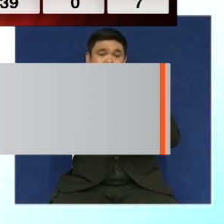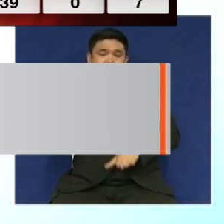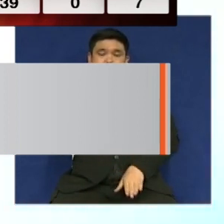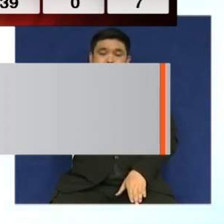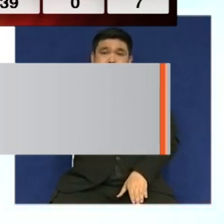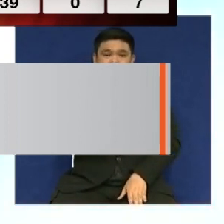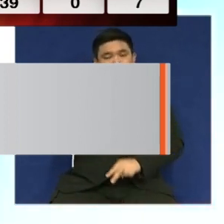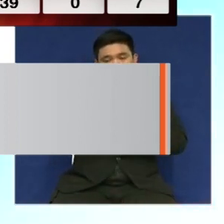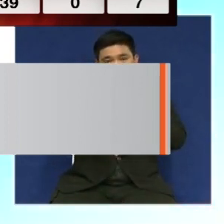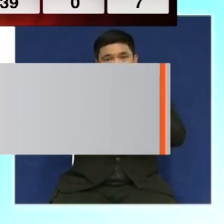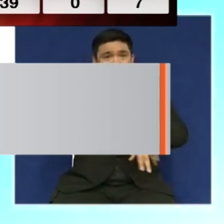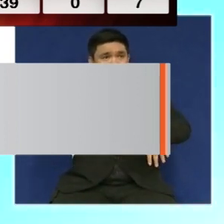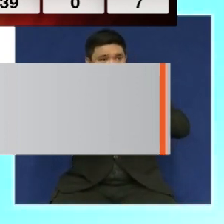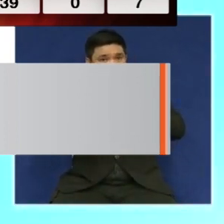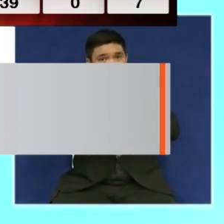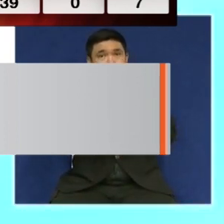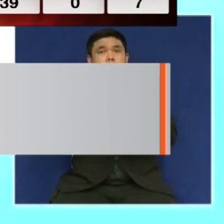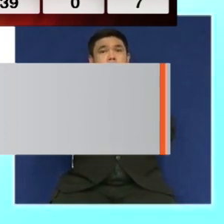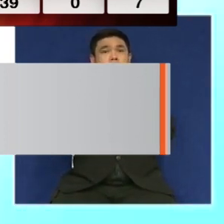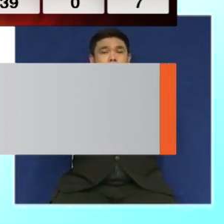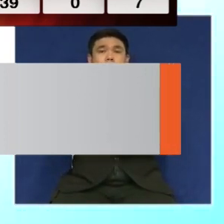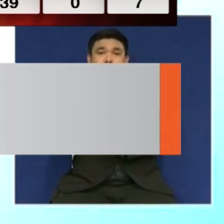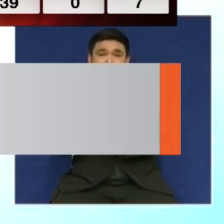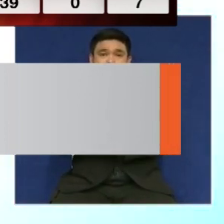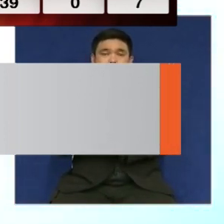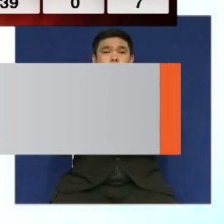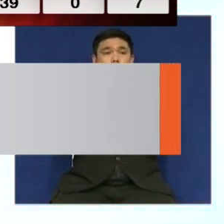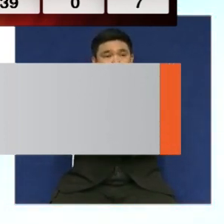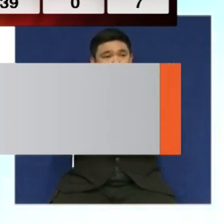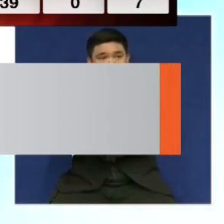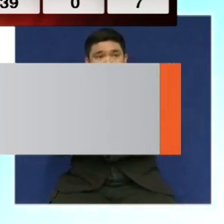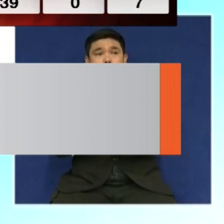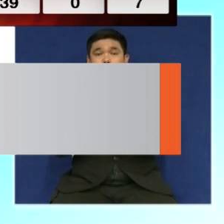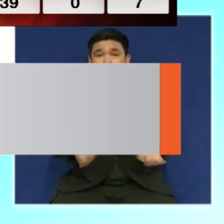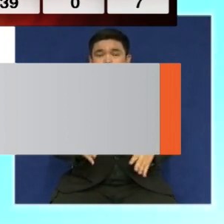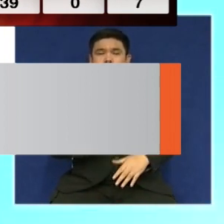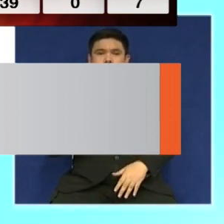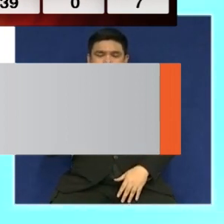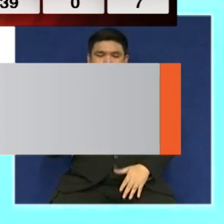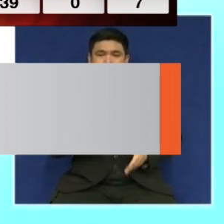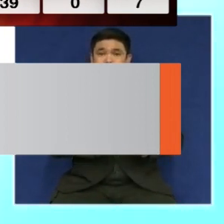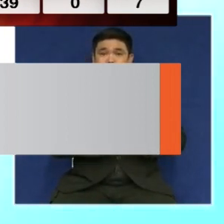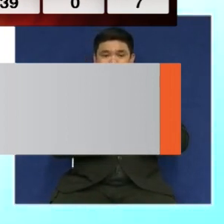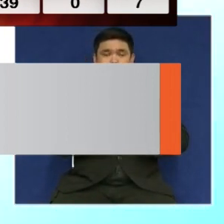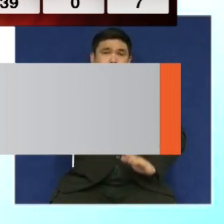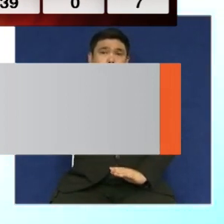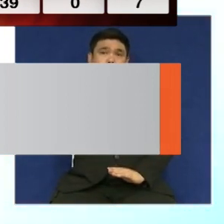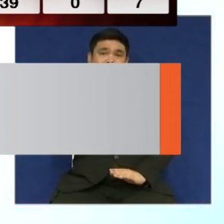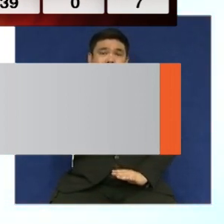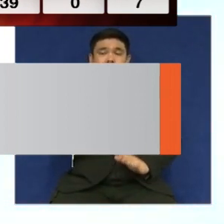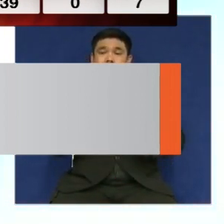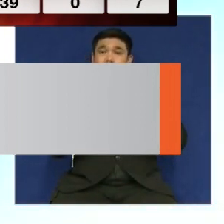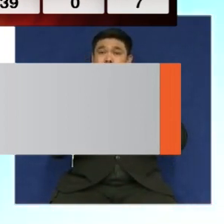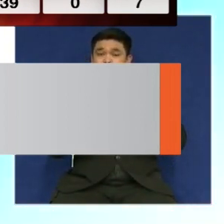ำในการดูแลสุขภาพนะครับซึ่งตรงนี้ก็จะมีการ ตั้งโรงพยาบาลสนามเพื่อการดูแล